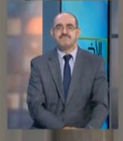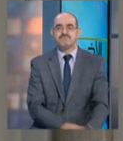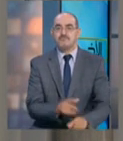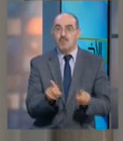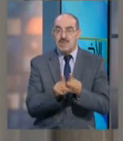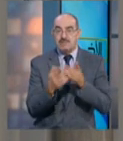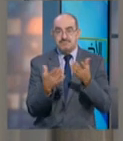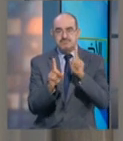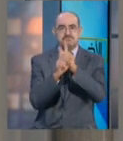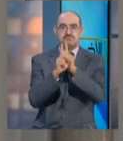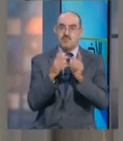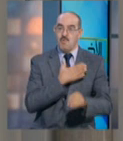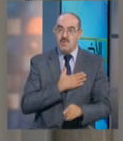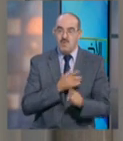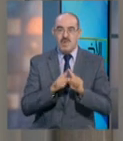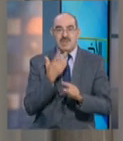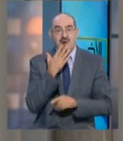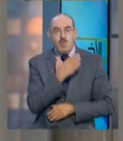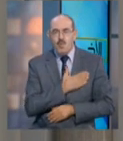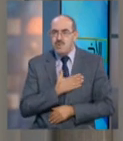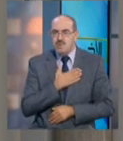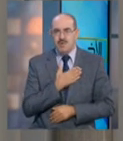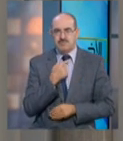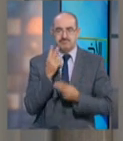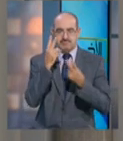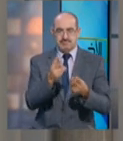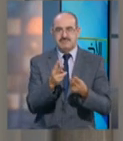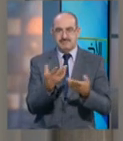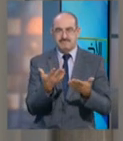حظيت باستقبال حار وأنا سعيدة جدا بوجودي هنا.